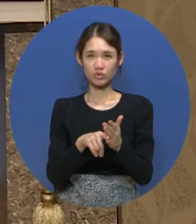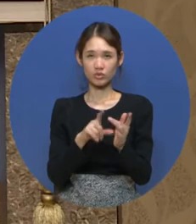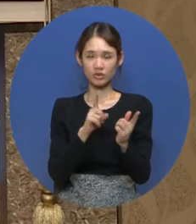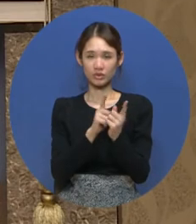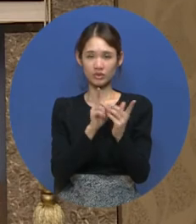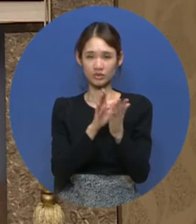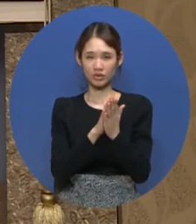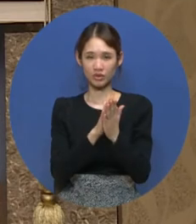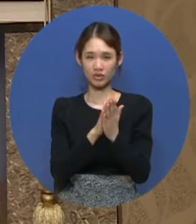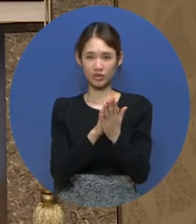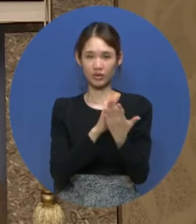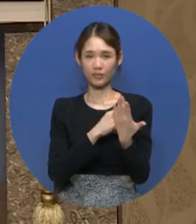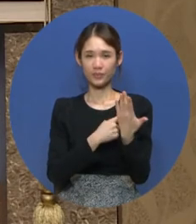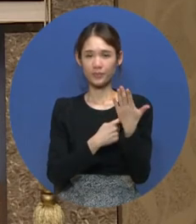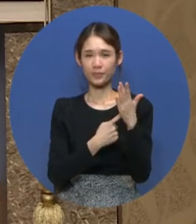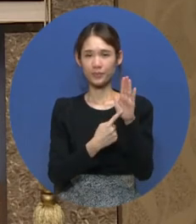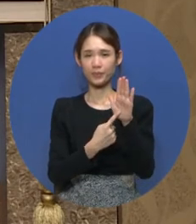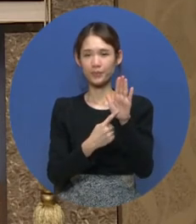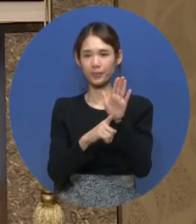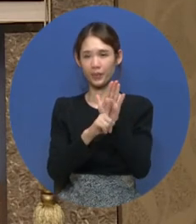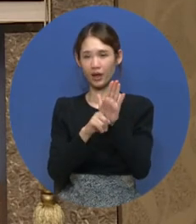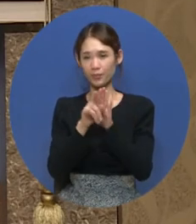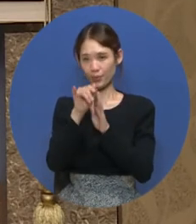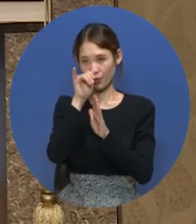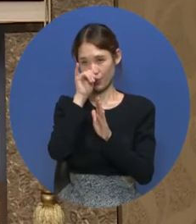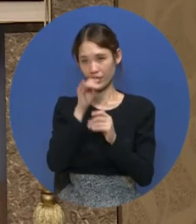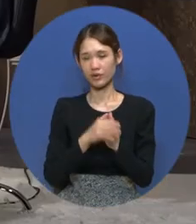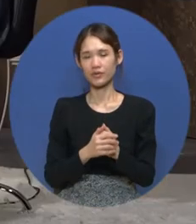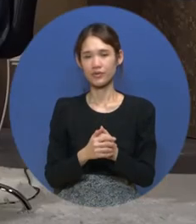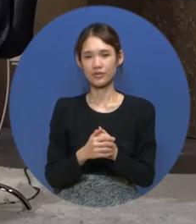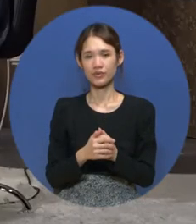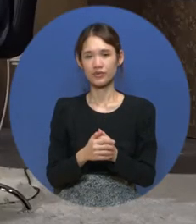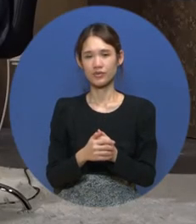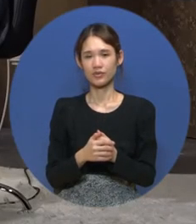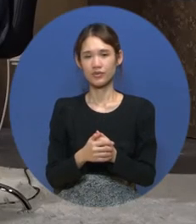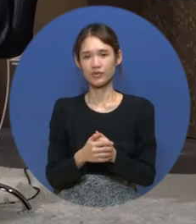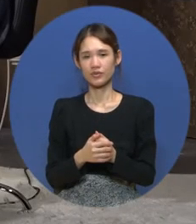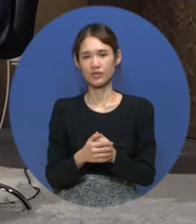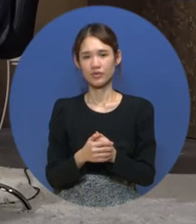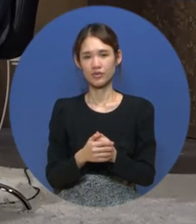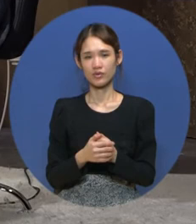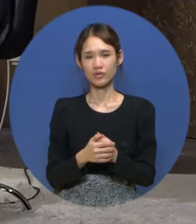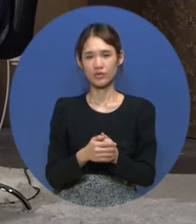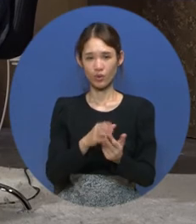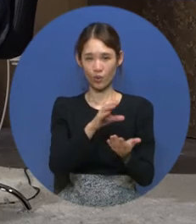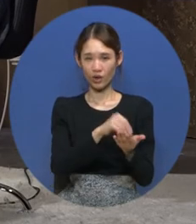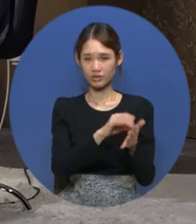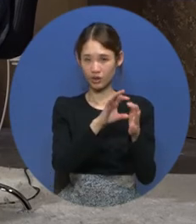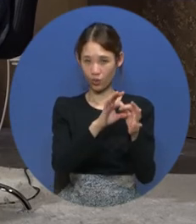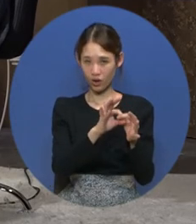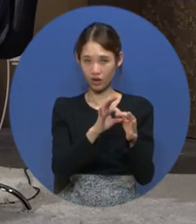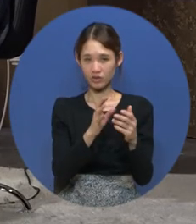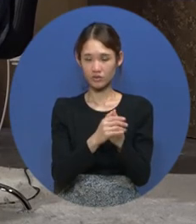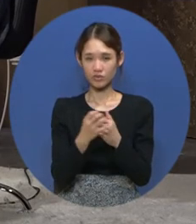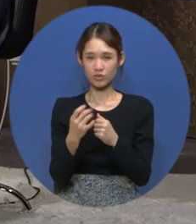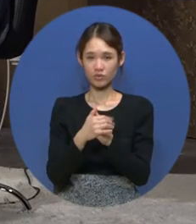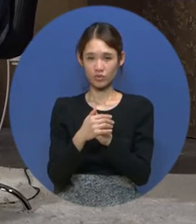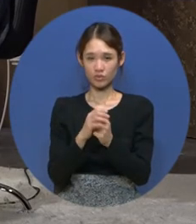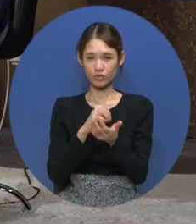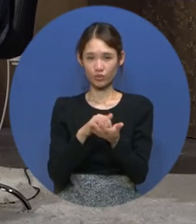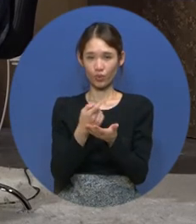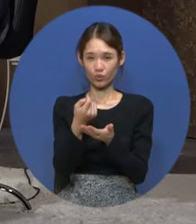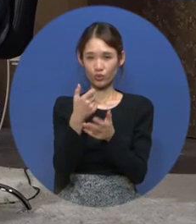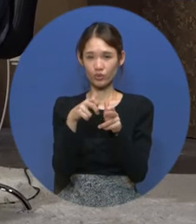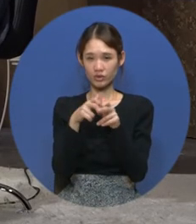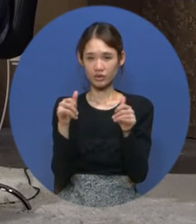으 어 발표를 했습니다 음 그래서 그 과제의 부분이 라든지 이런 소수